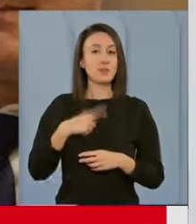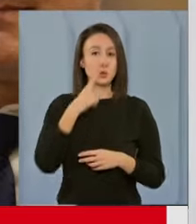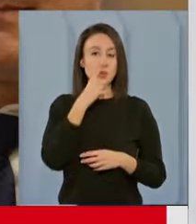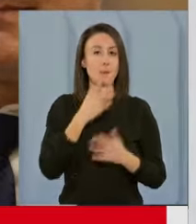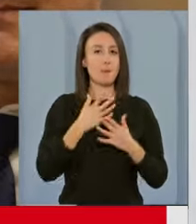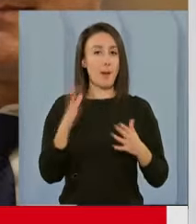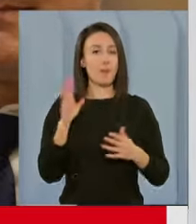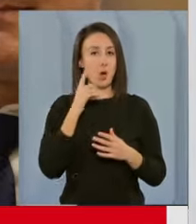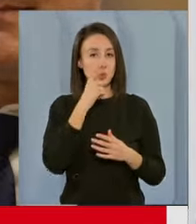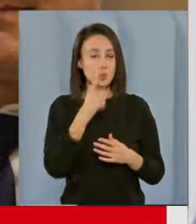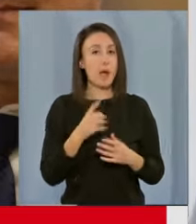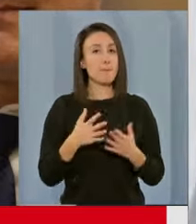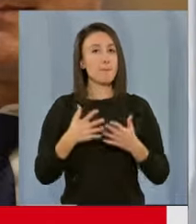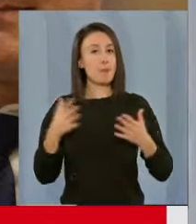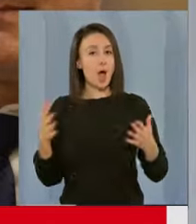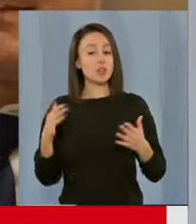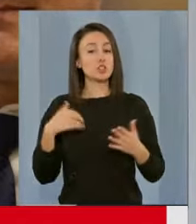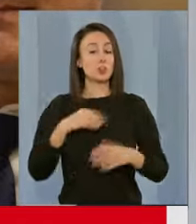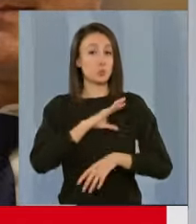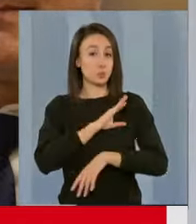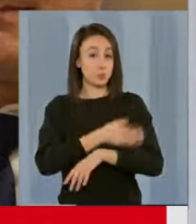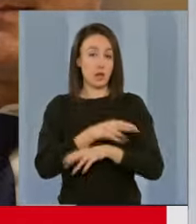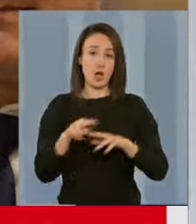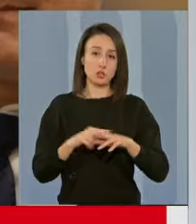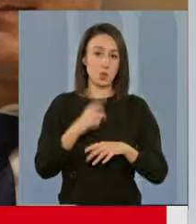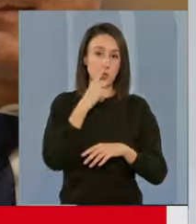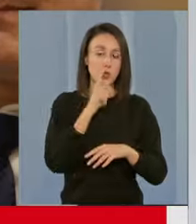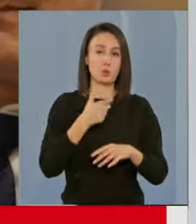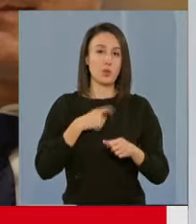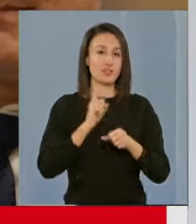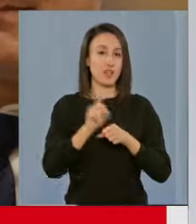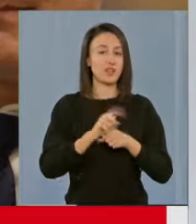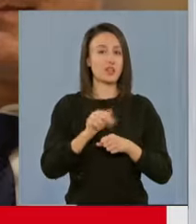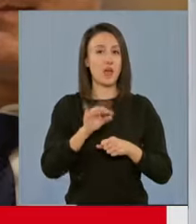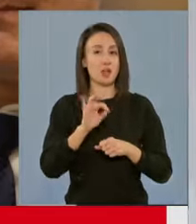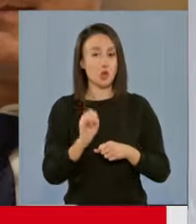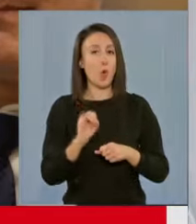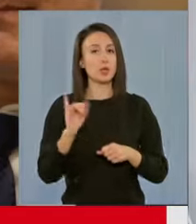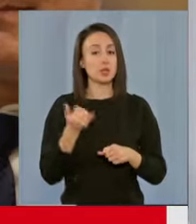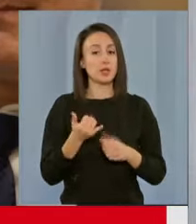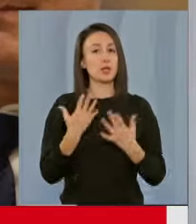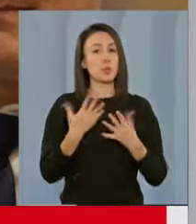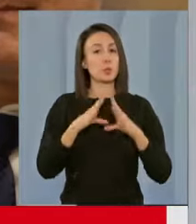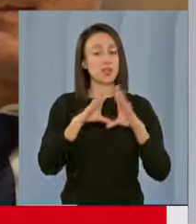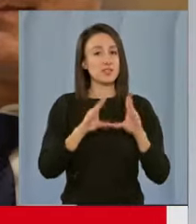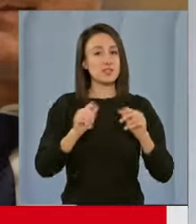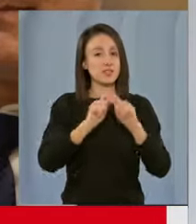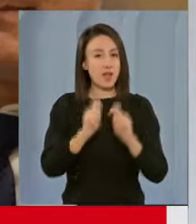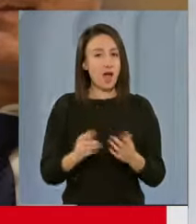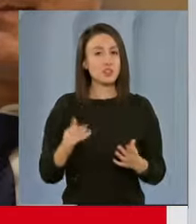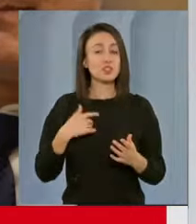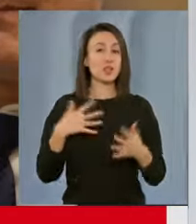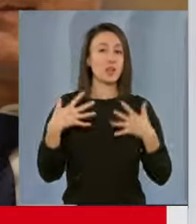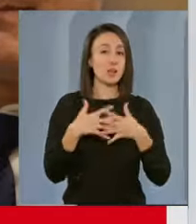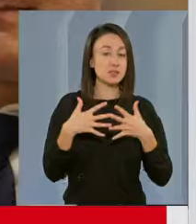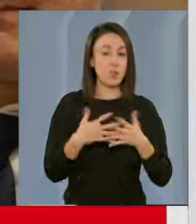mama Rusia mare și puternică, da, chiar așa Rusia nu poate să atace NATO și atâtea țări din NATO și